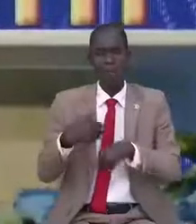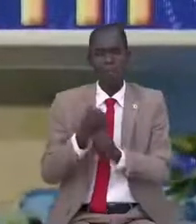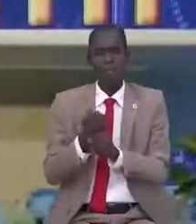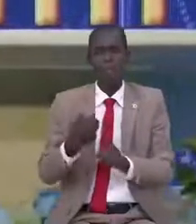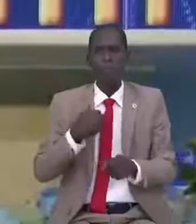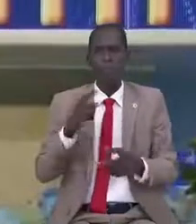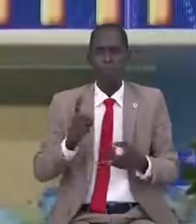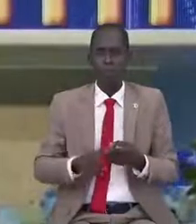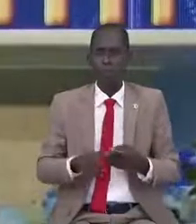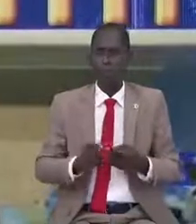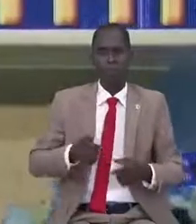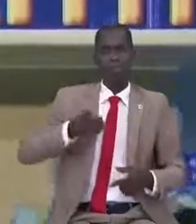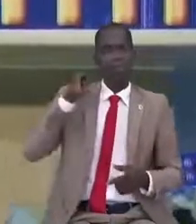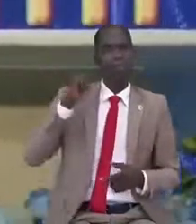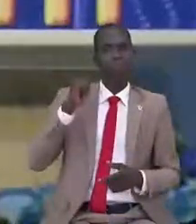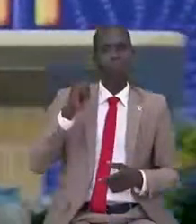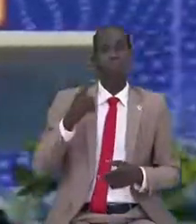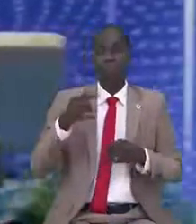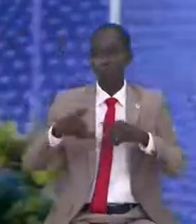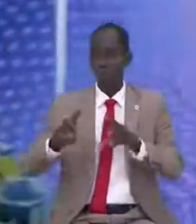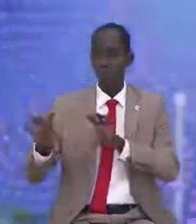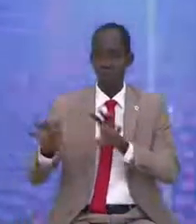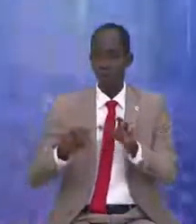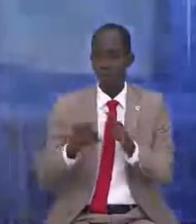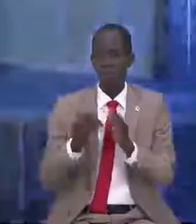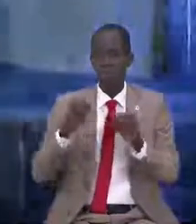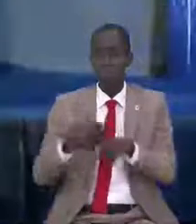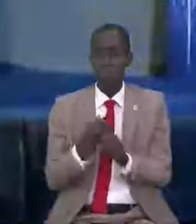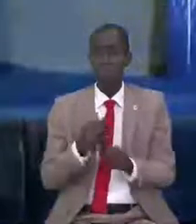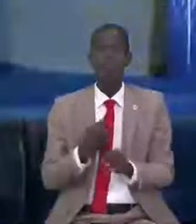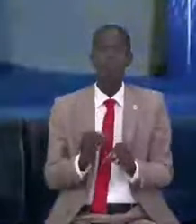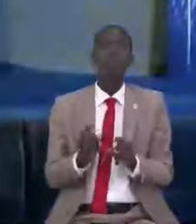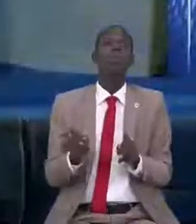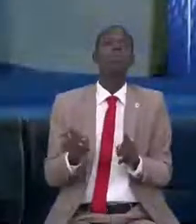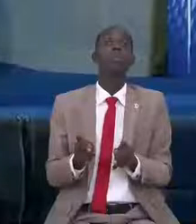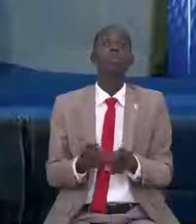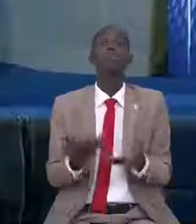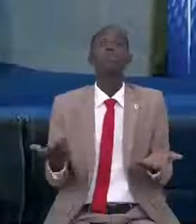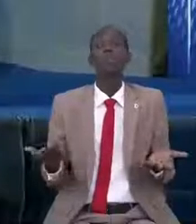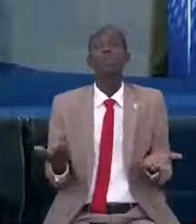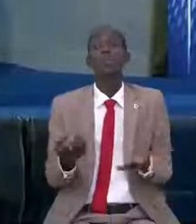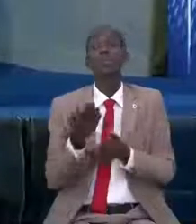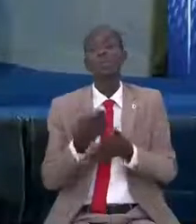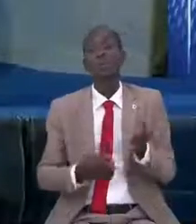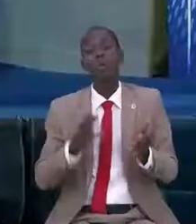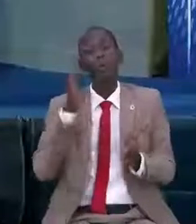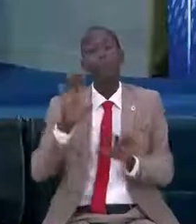tendance à te repousser, à te dire que, mais après, qu'est-ce qu'il va faire?